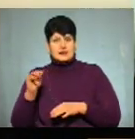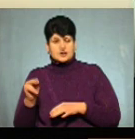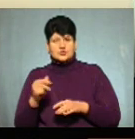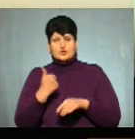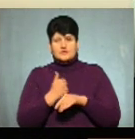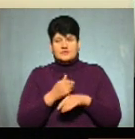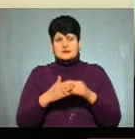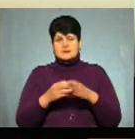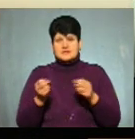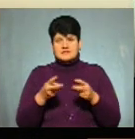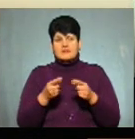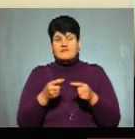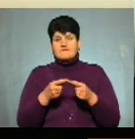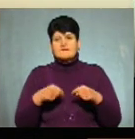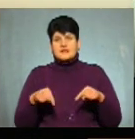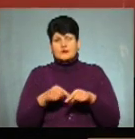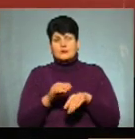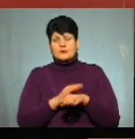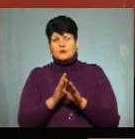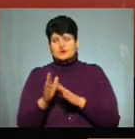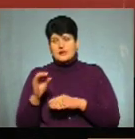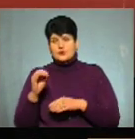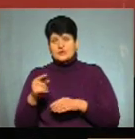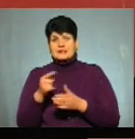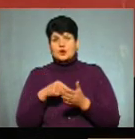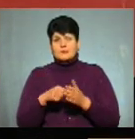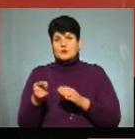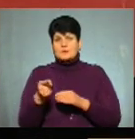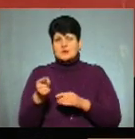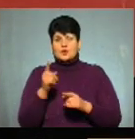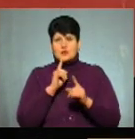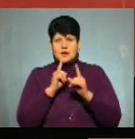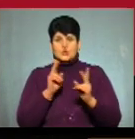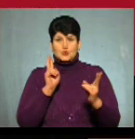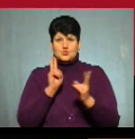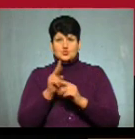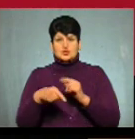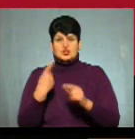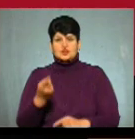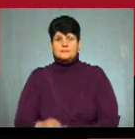управління житлово-комунального господарства, благоустрою та екології Тернопільської міської ради. До зустрічі в ефірі.